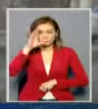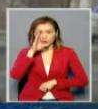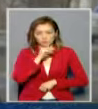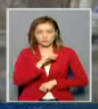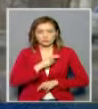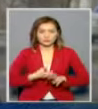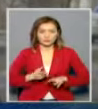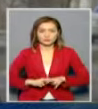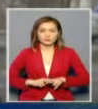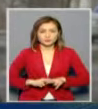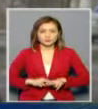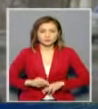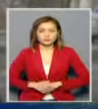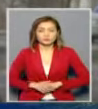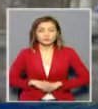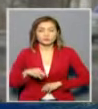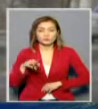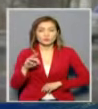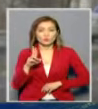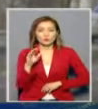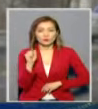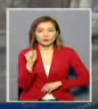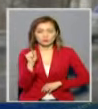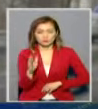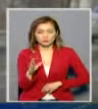плохо. Недавно Касым-Жомарт Кемелұлы